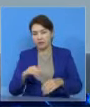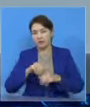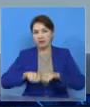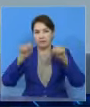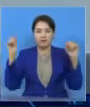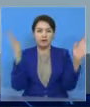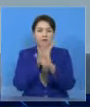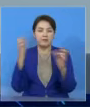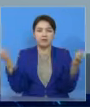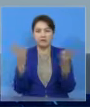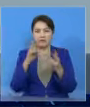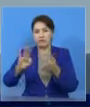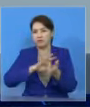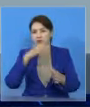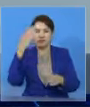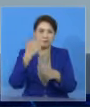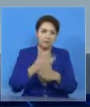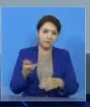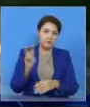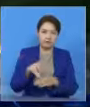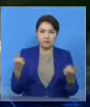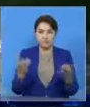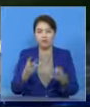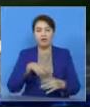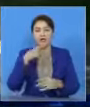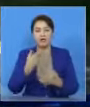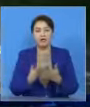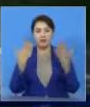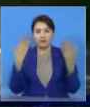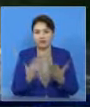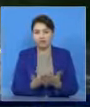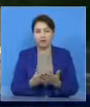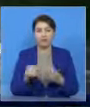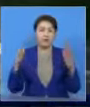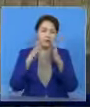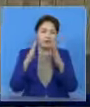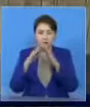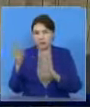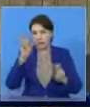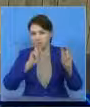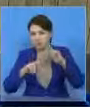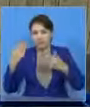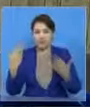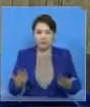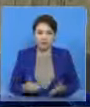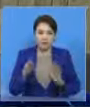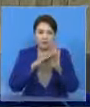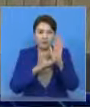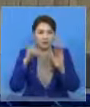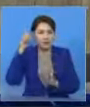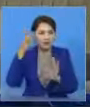тазарту қажет және жедел жәрдемге жүгіну керек. Айта кетейік, қазір мамандар үй-үйді аралап, тұрғындарға қауіпсіздік